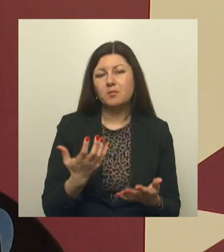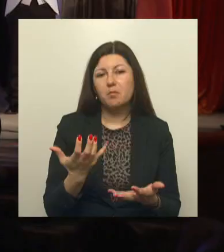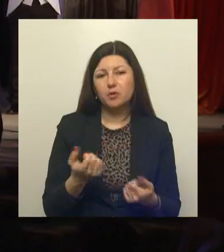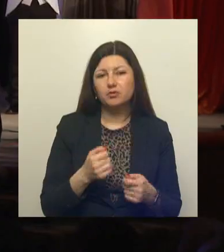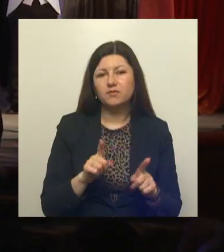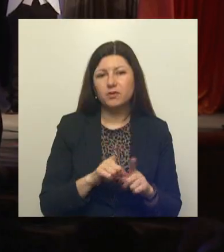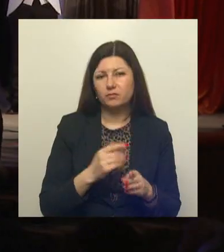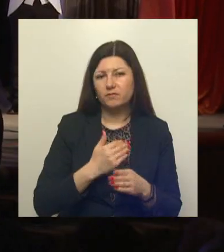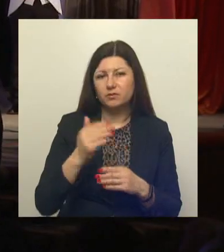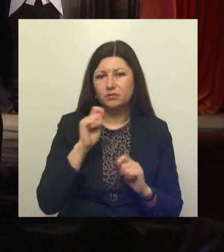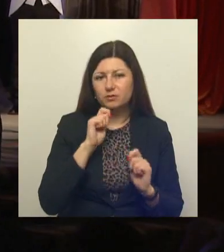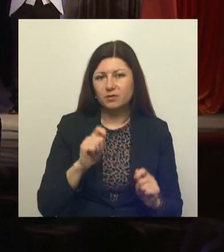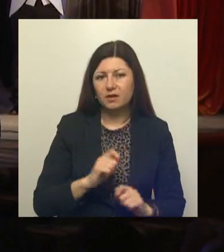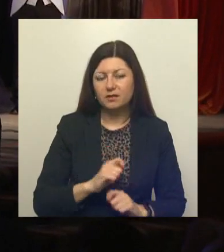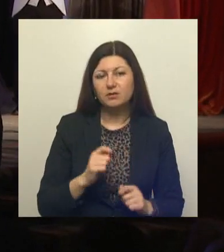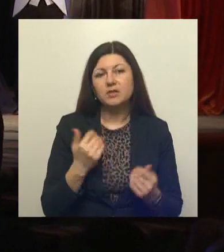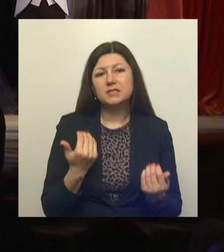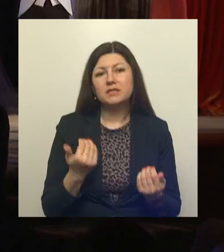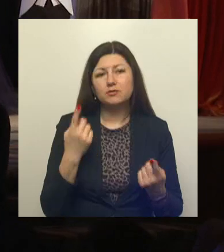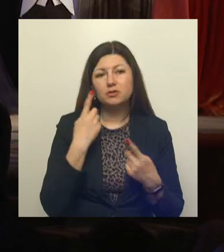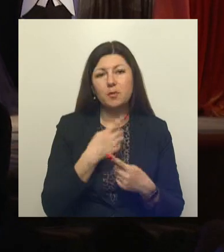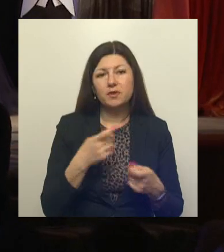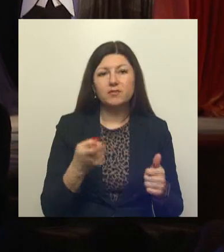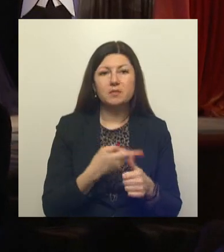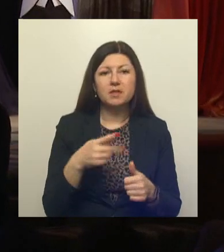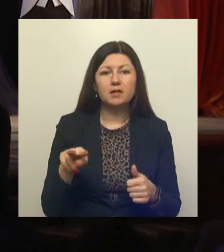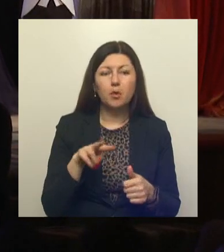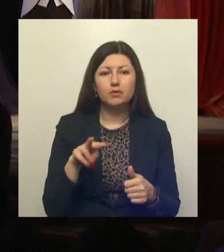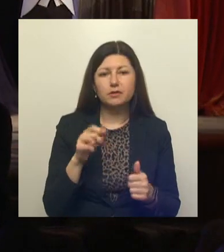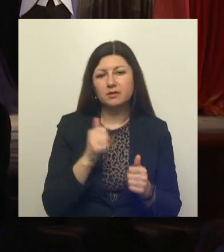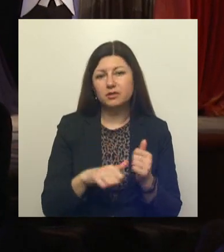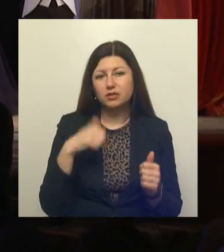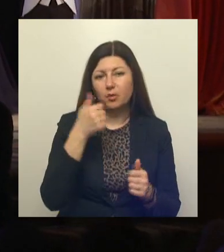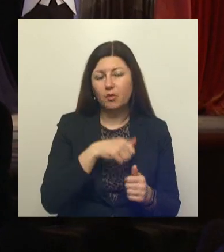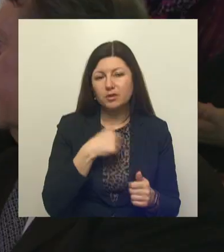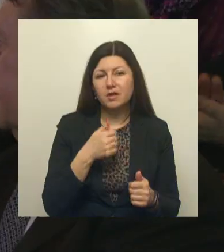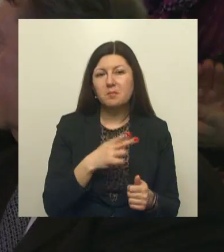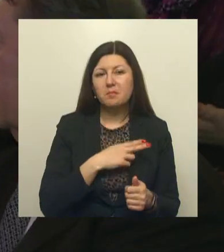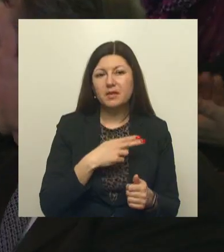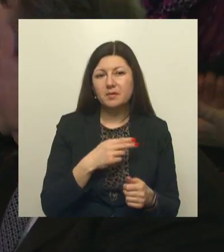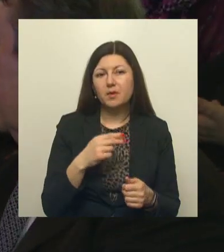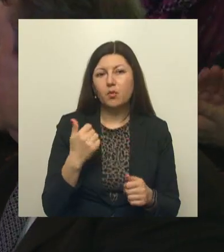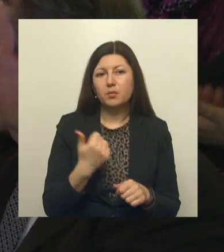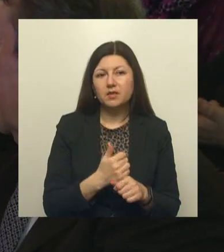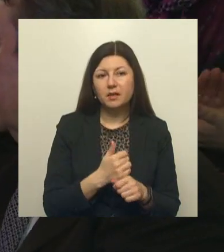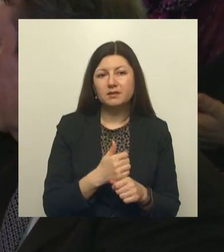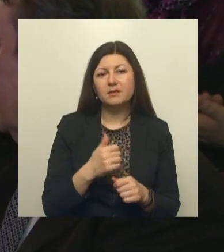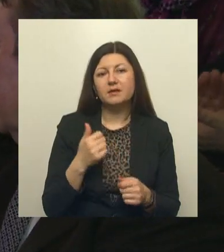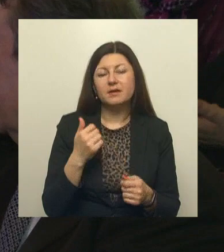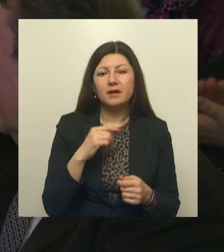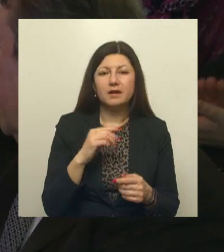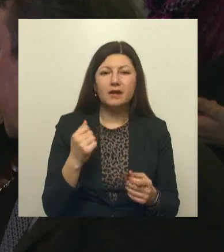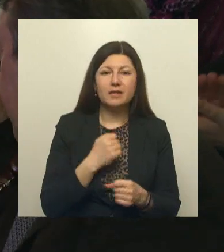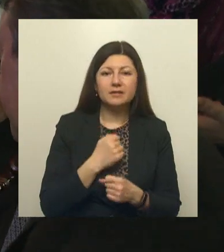награду. Сегодня же объявили имена лауреатов ежегодных премий губернатора, хранителей наследия,